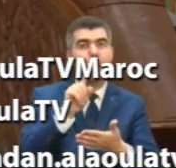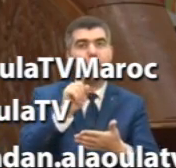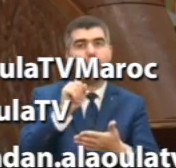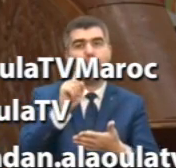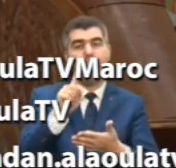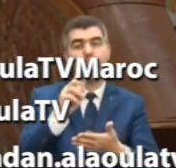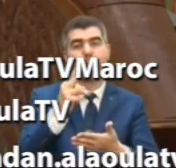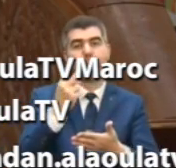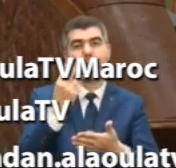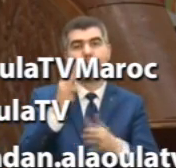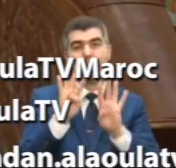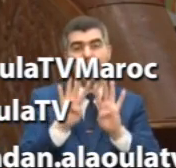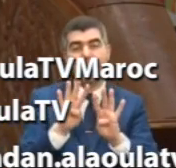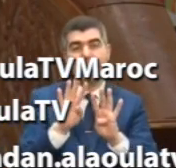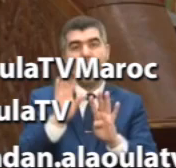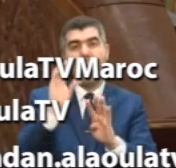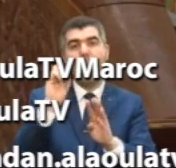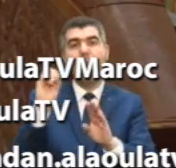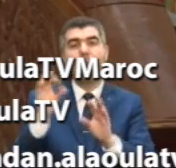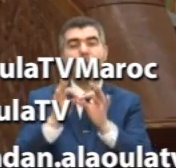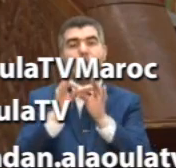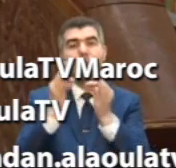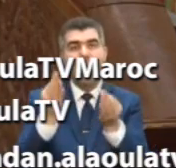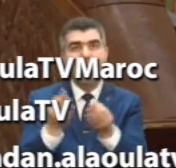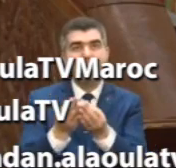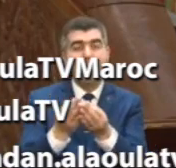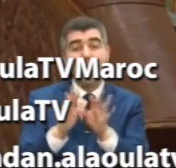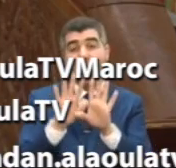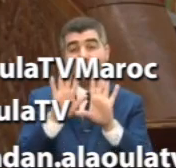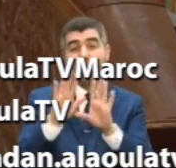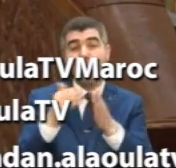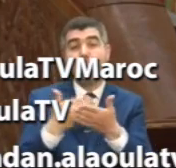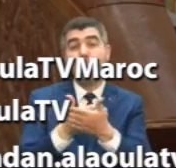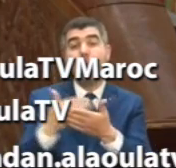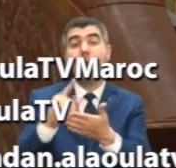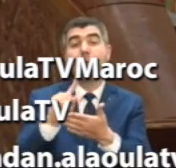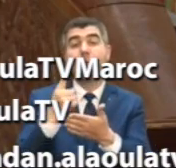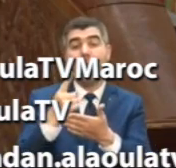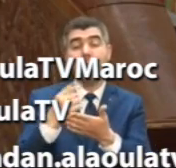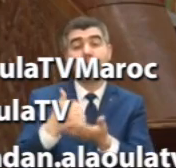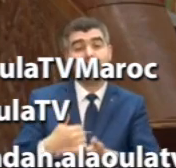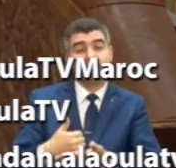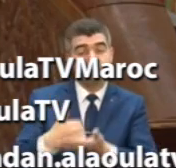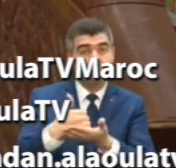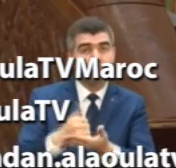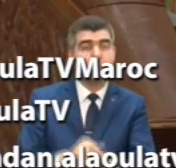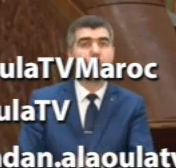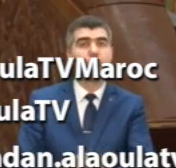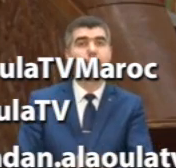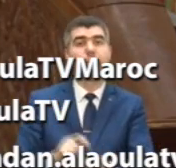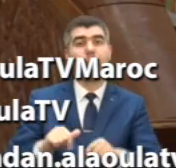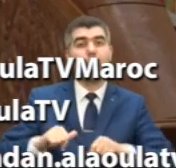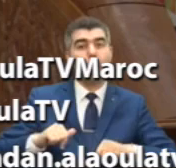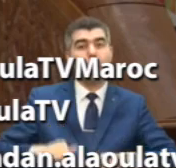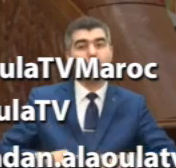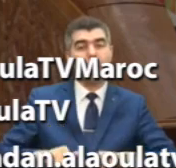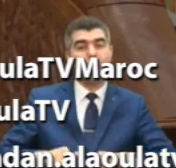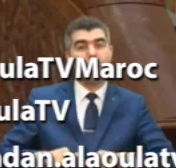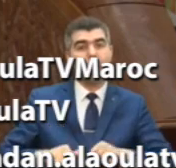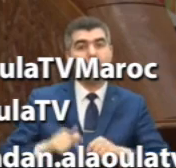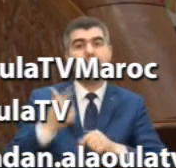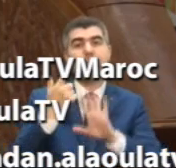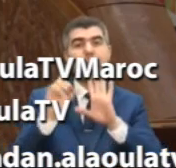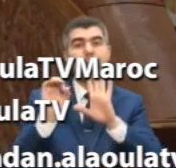581,000 أسرة باستثمار إجمالي ديال 10 المليار ديال الدرهم، أي ما وساهمت فيه الوزارة ب